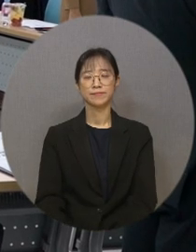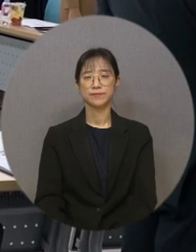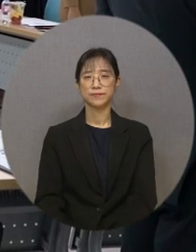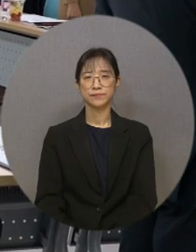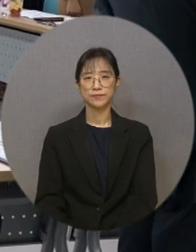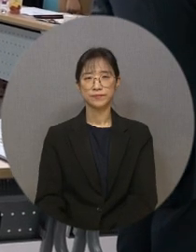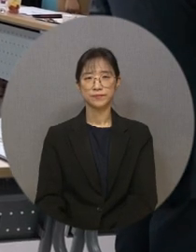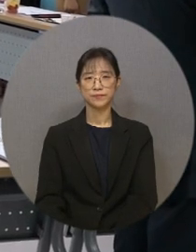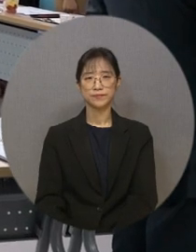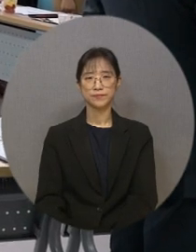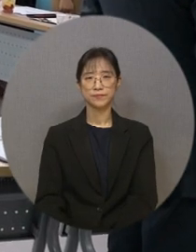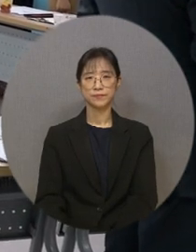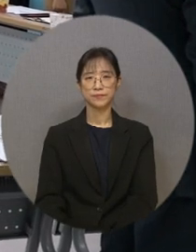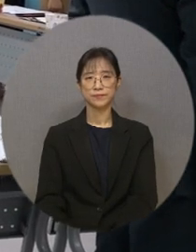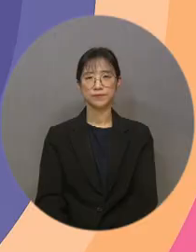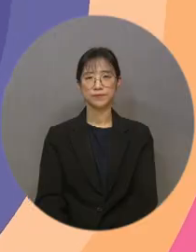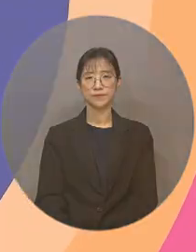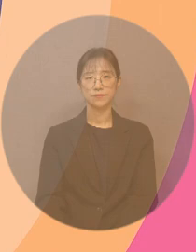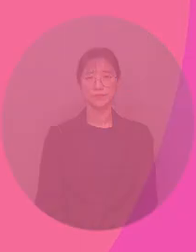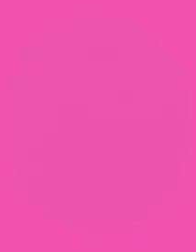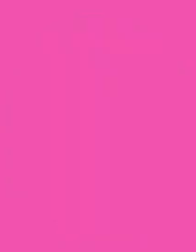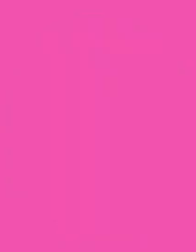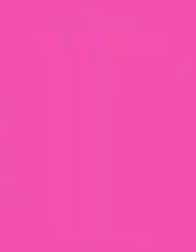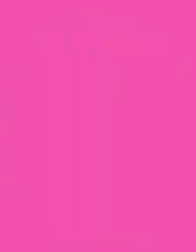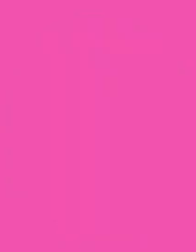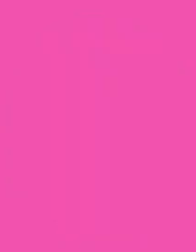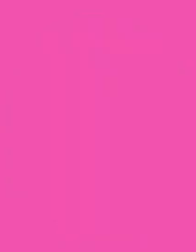뉴스 황영재입니다.